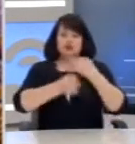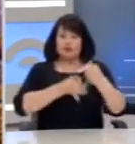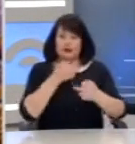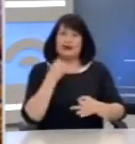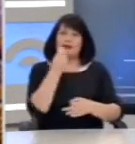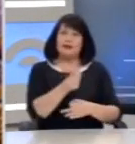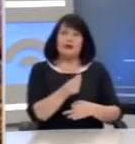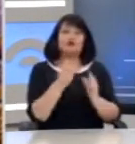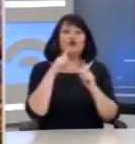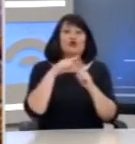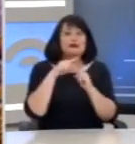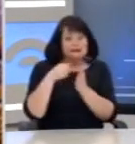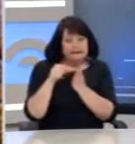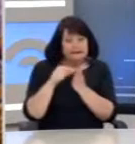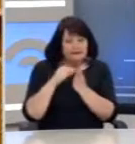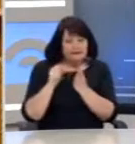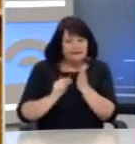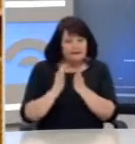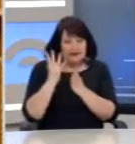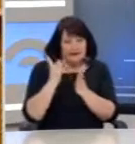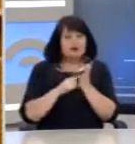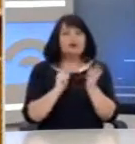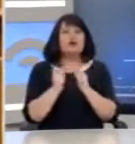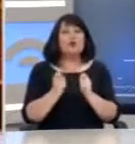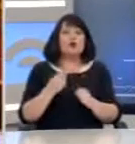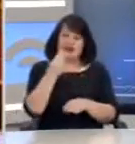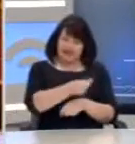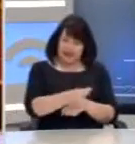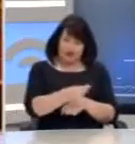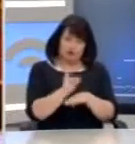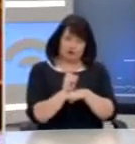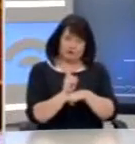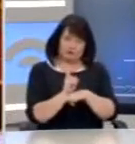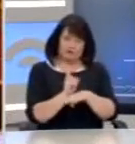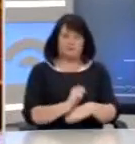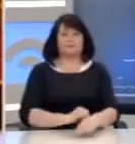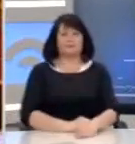μία νομοτεχνική τροπολογία στο Προεδρείο της Βουλής. Ευχαριστώ.